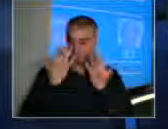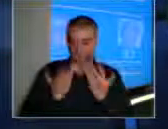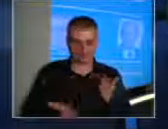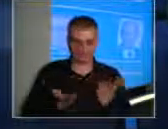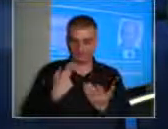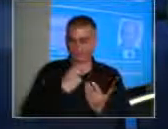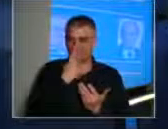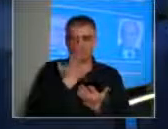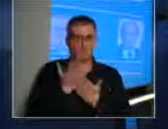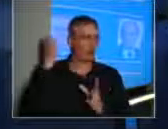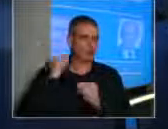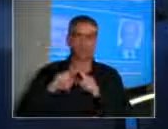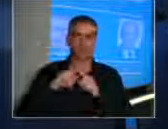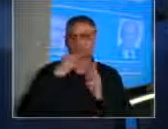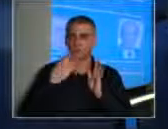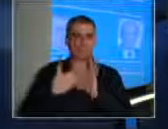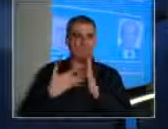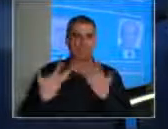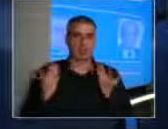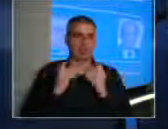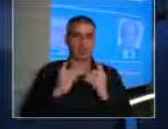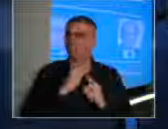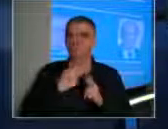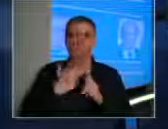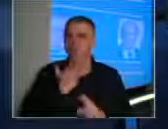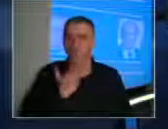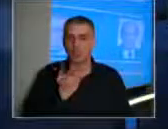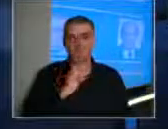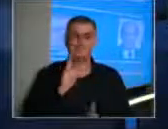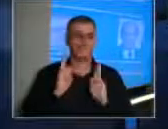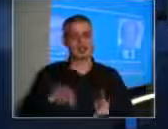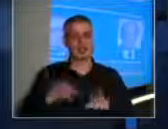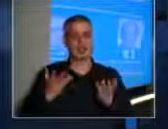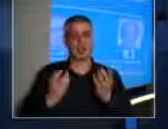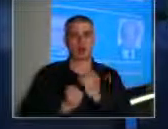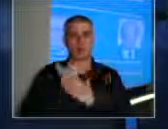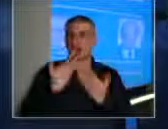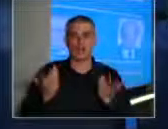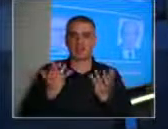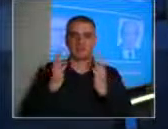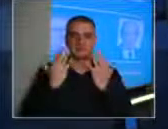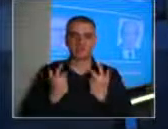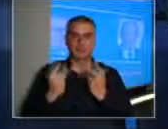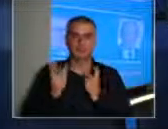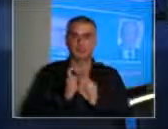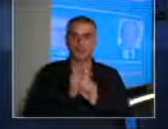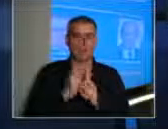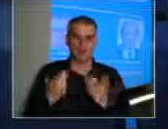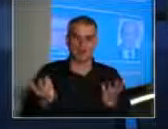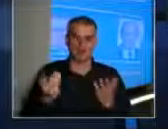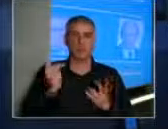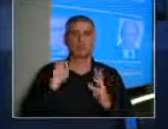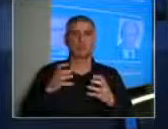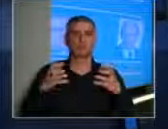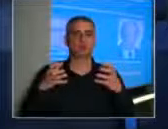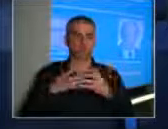זאת אומרת, אנחנו רואים כבר חודשים סקרים, אין להם שום דרך, זה לא רק מי יכול להרכיב, אין להם בכלל מספרים ללחסום, ולכן יש